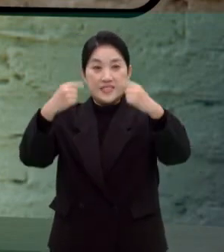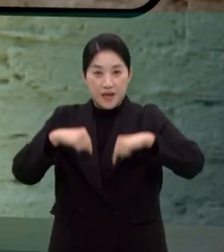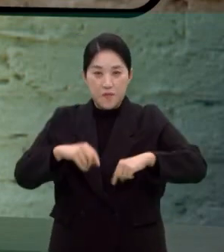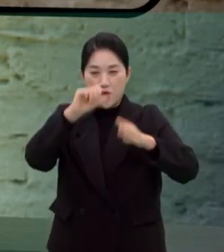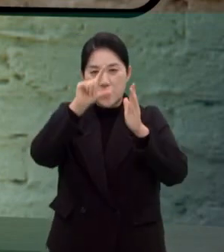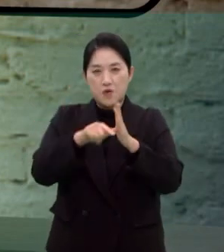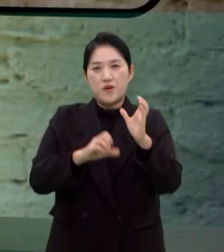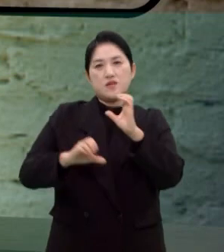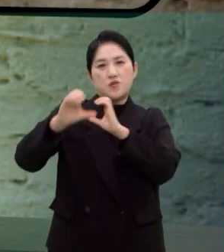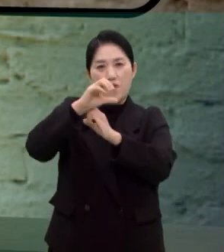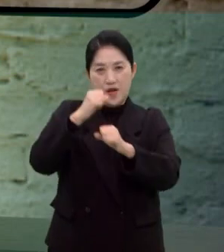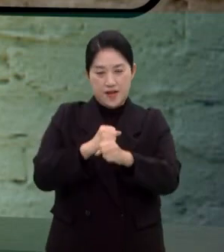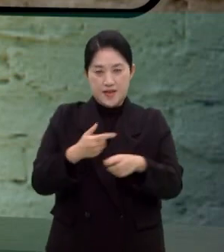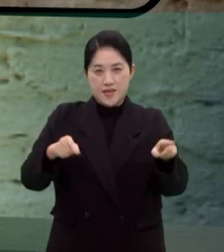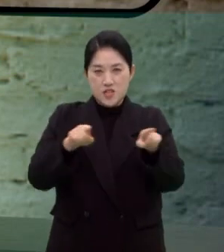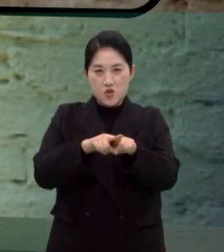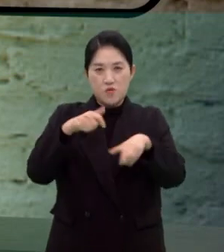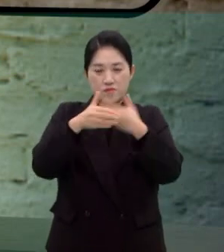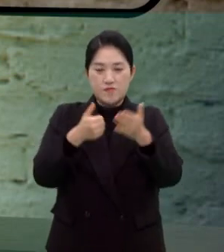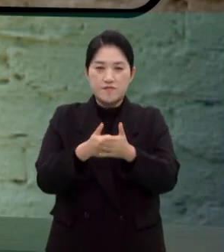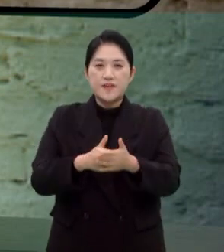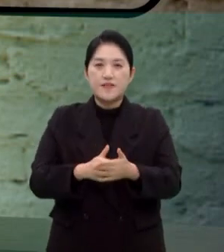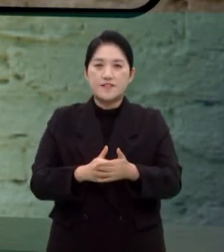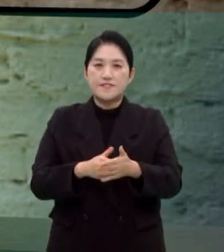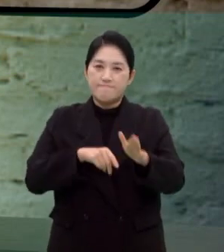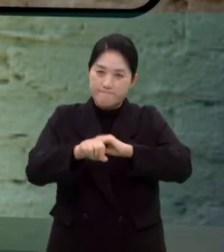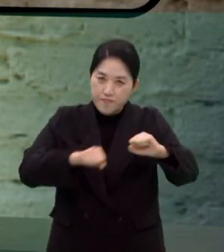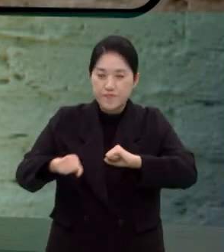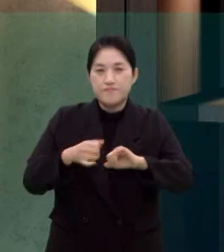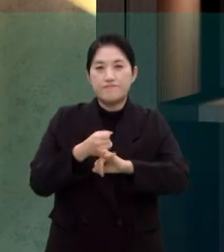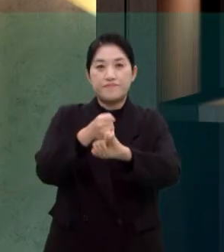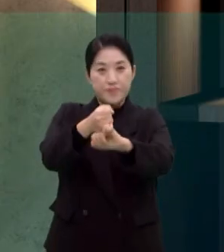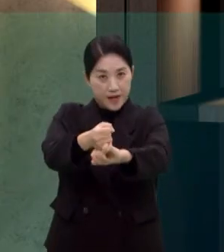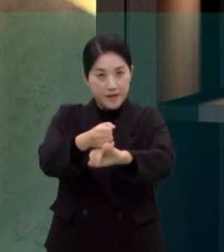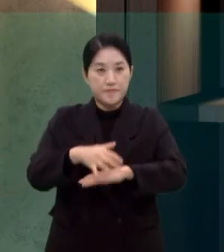확대, 더불어민주당이 앞장서겠습니다.